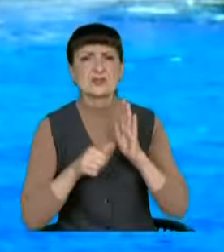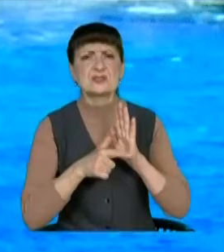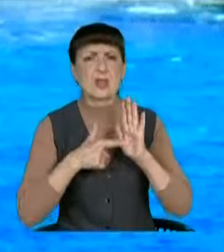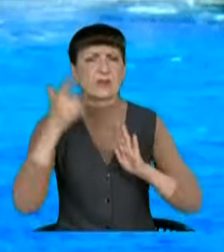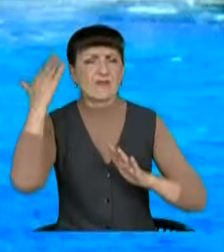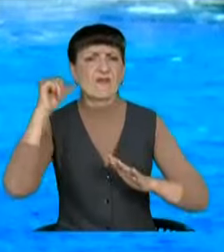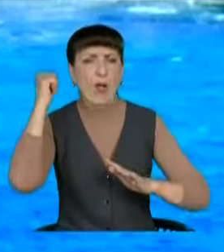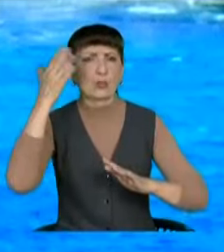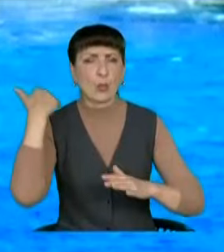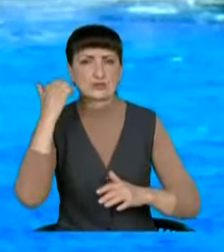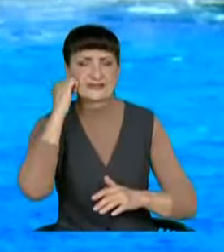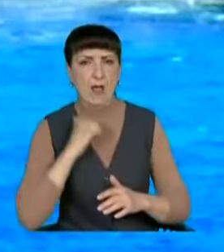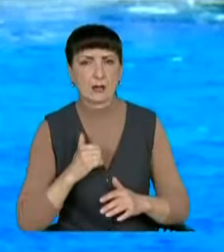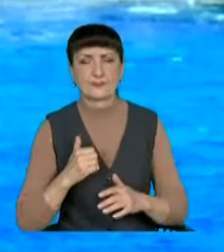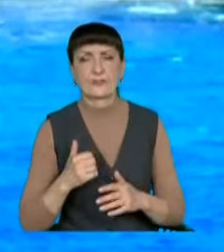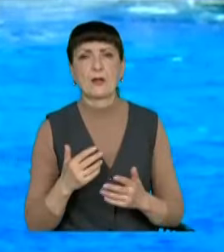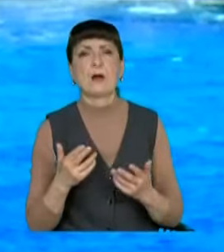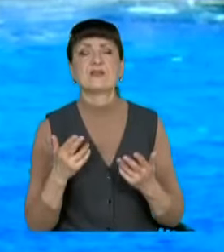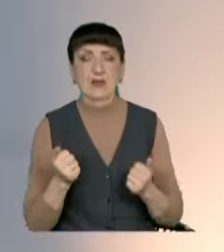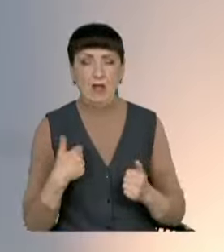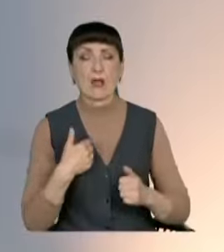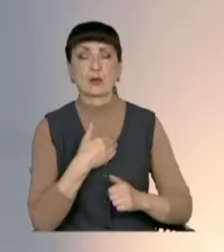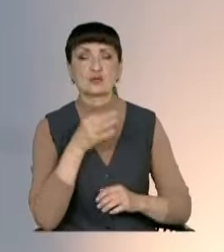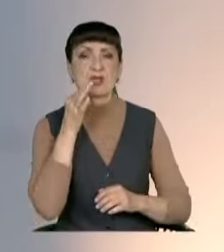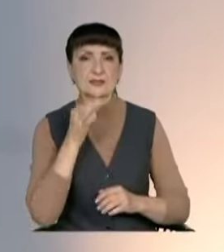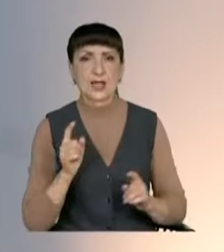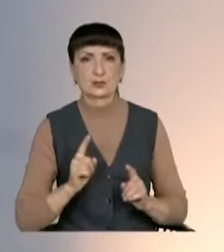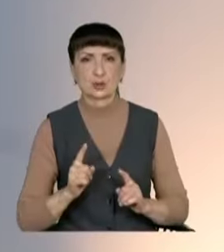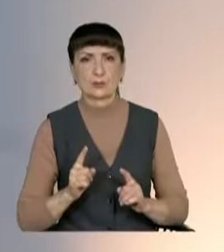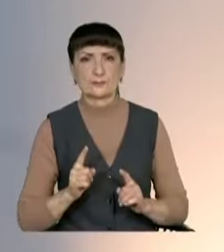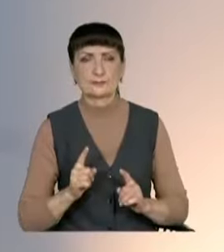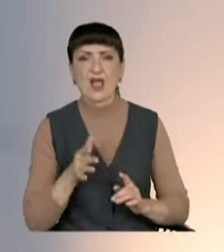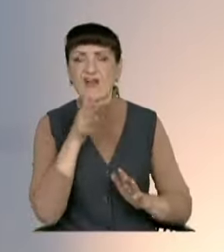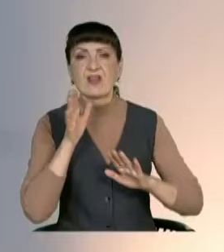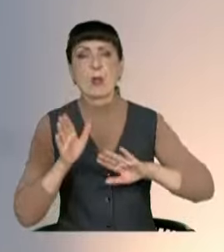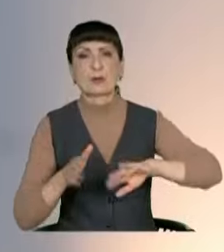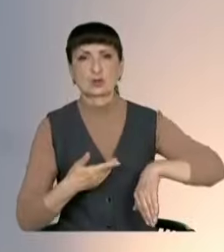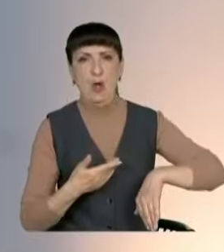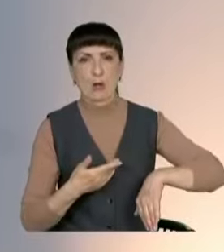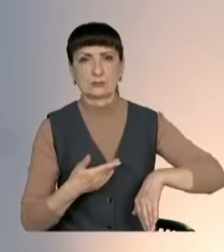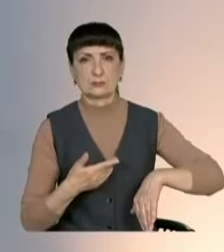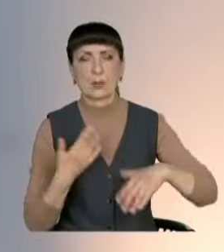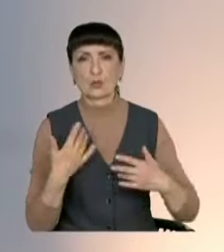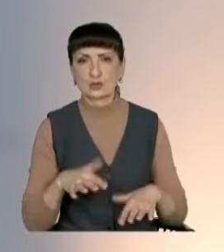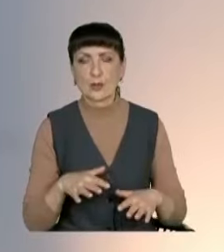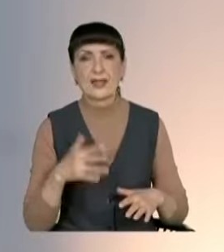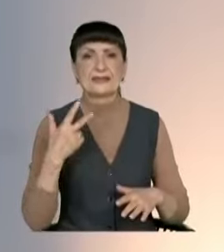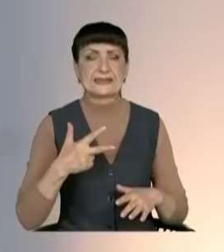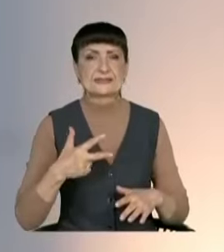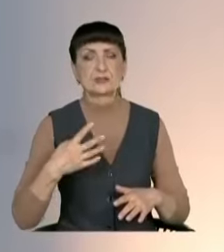70-х годов устарело. Я как раз об этом хочу сказать, что время прошло, значит,